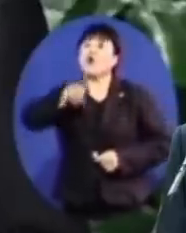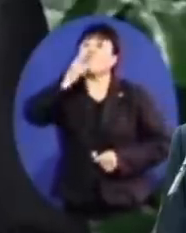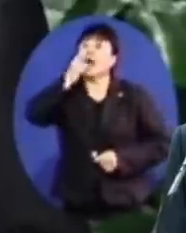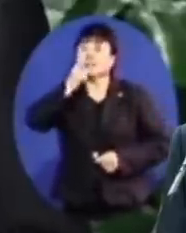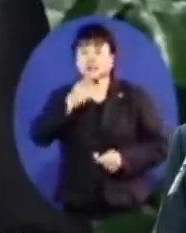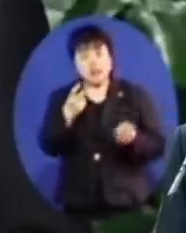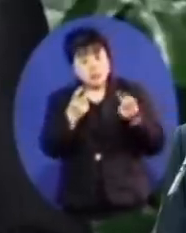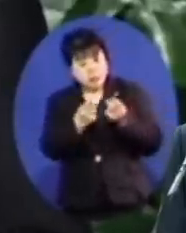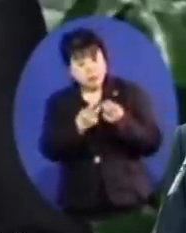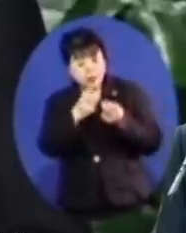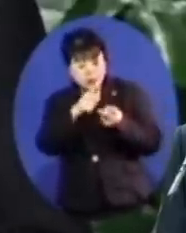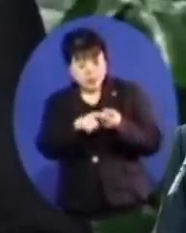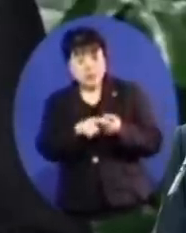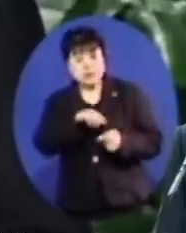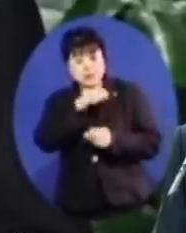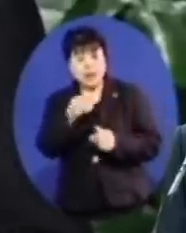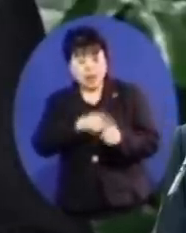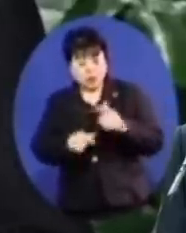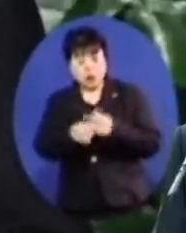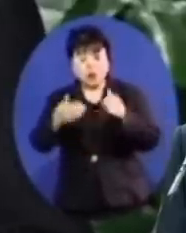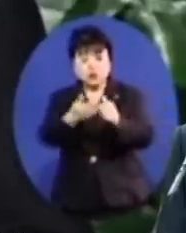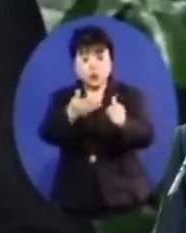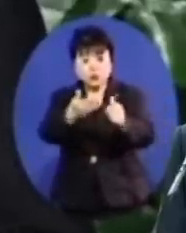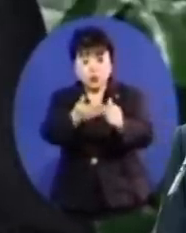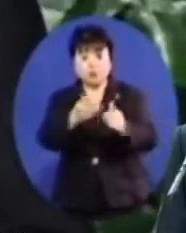어떻게 할까를 다 더하여 주겠다.